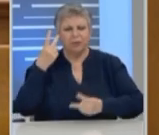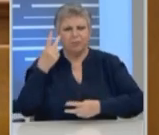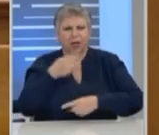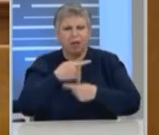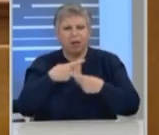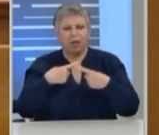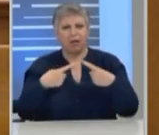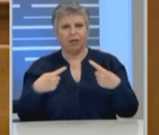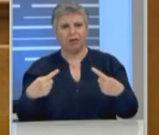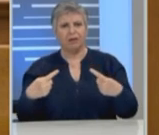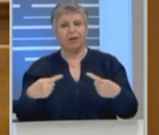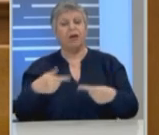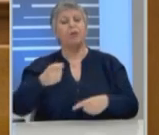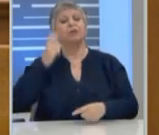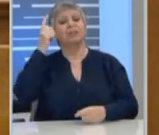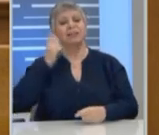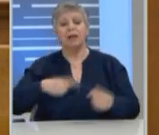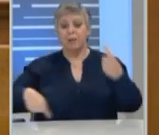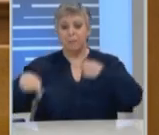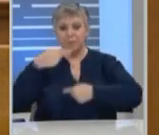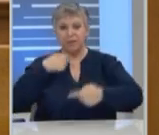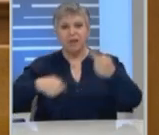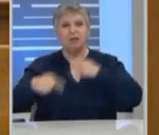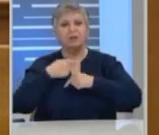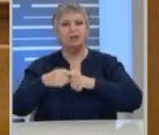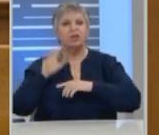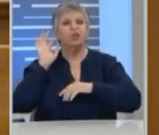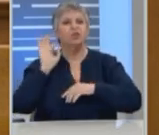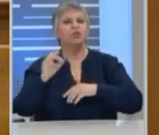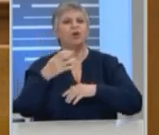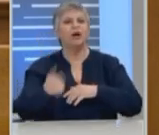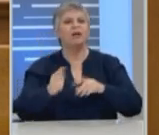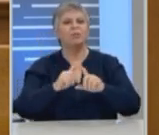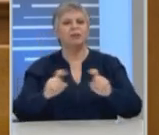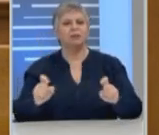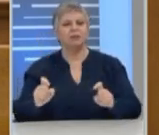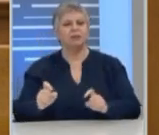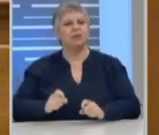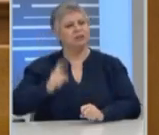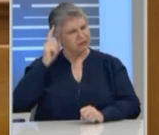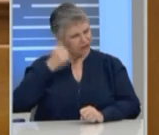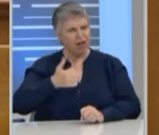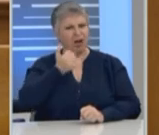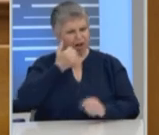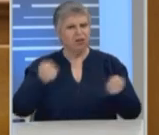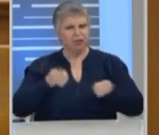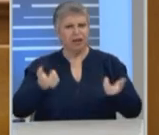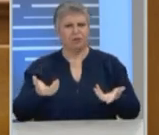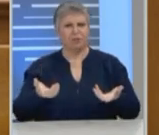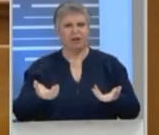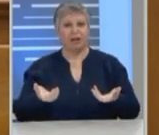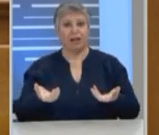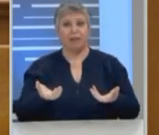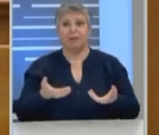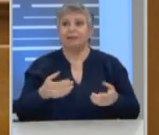καλά ποιοι είμαστε και τι σκοπό έχουμε. Ξέρει ότι δεν είμαστε αλάνθαστοι. Δεν υπάρχει αμφιβολία γι'